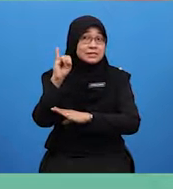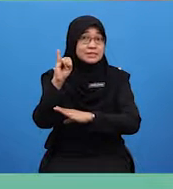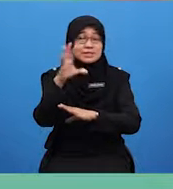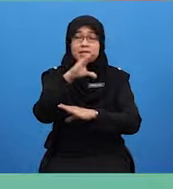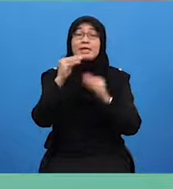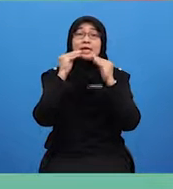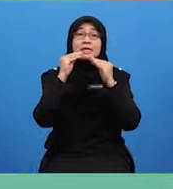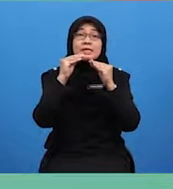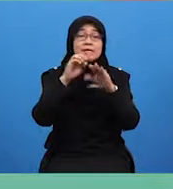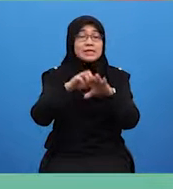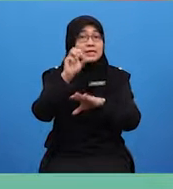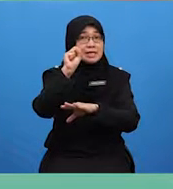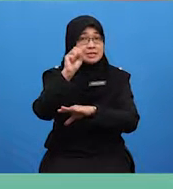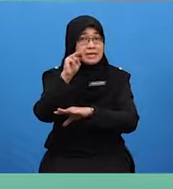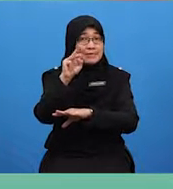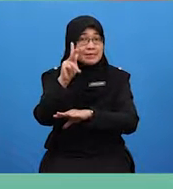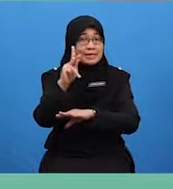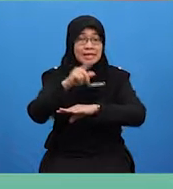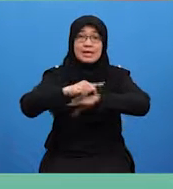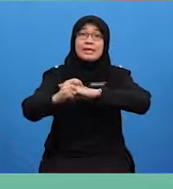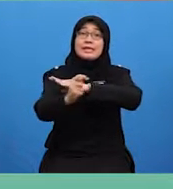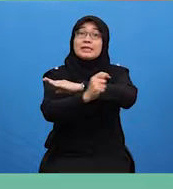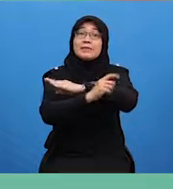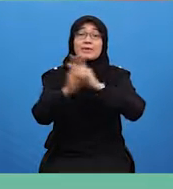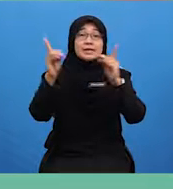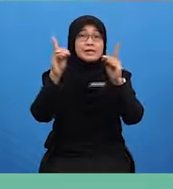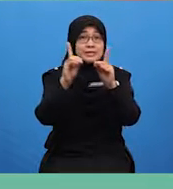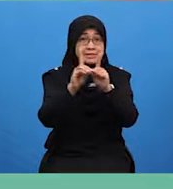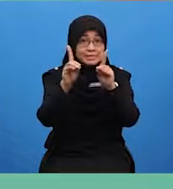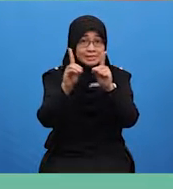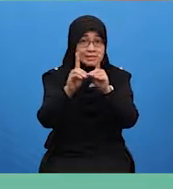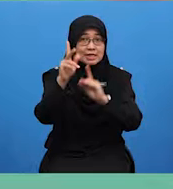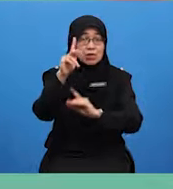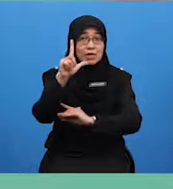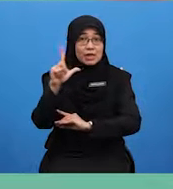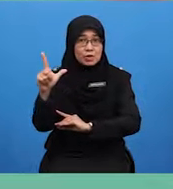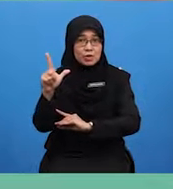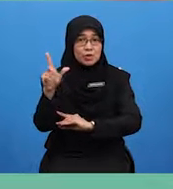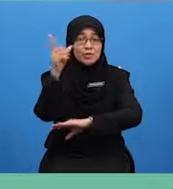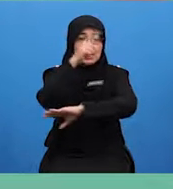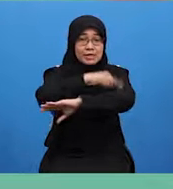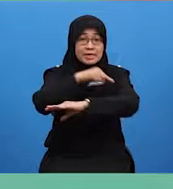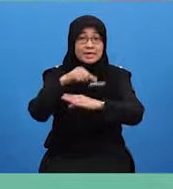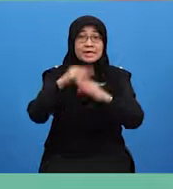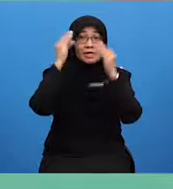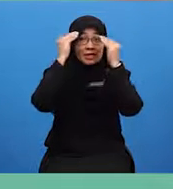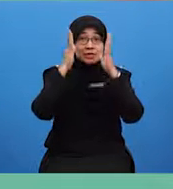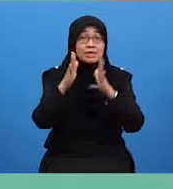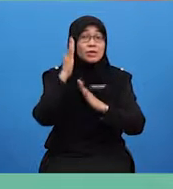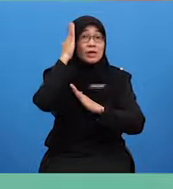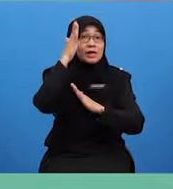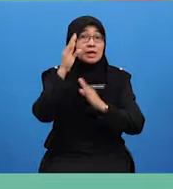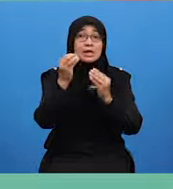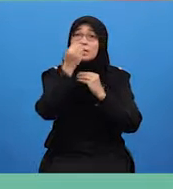di SNK Taman Desa Kuala Lumpur. Pada episod kali ini, cikgu akan